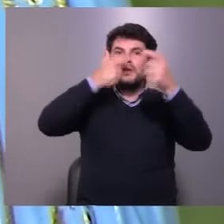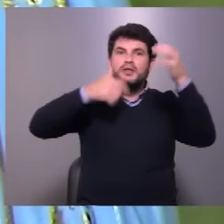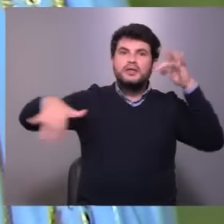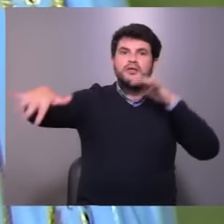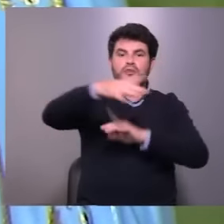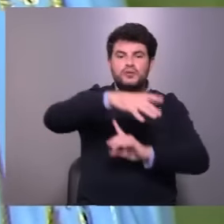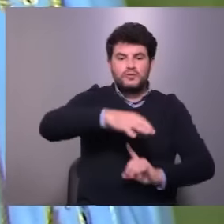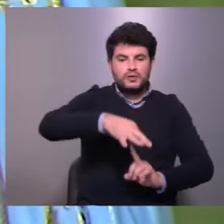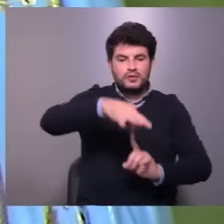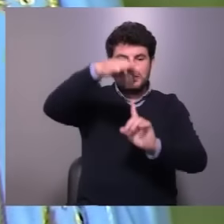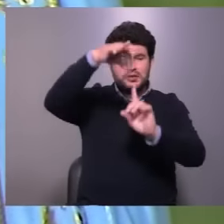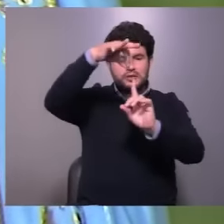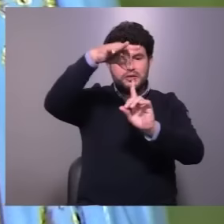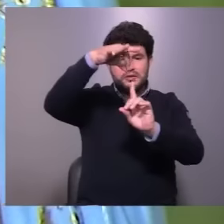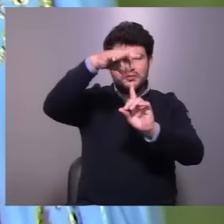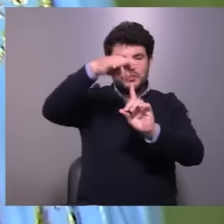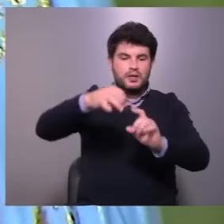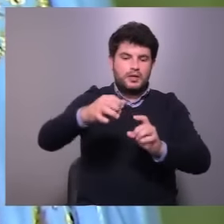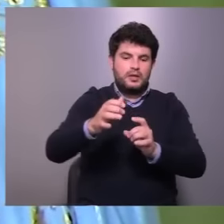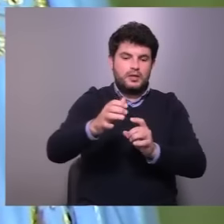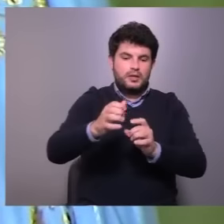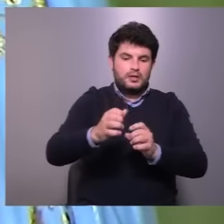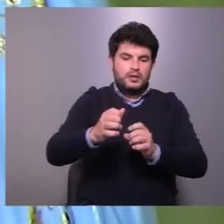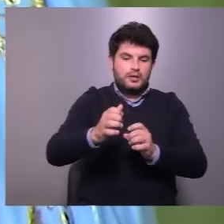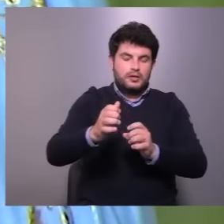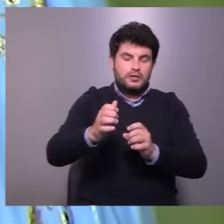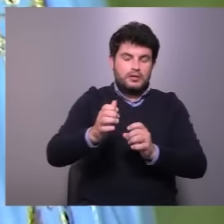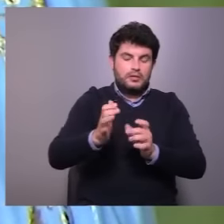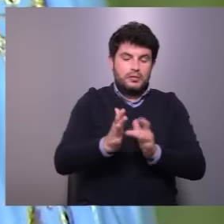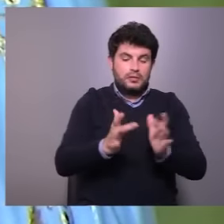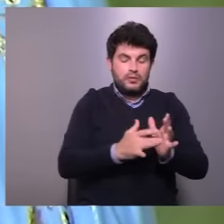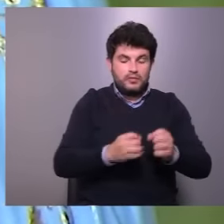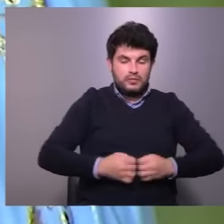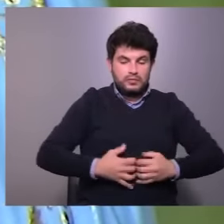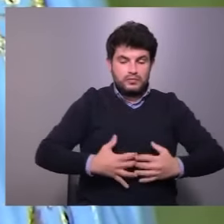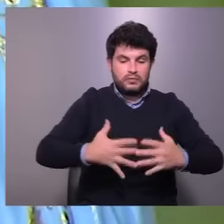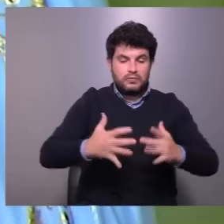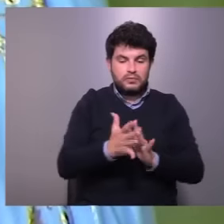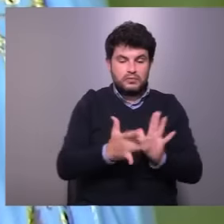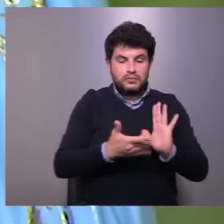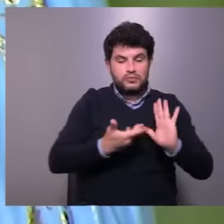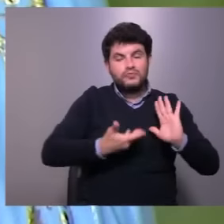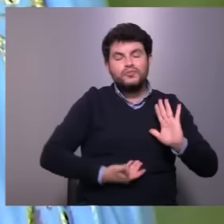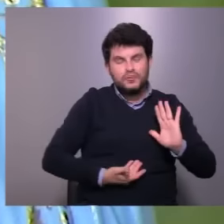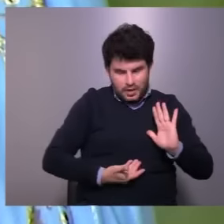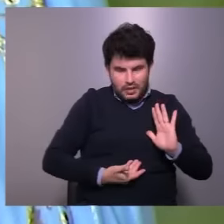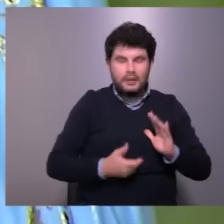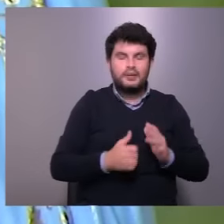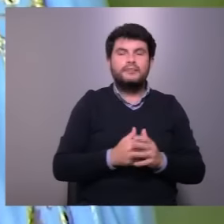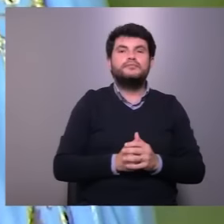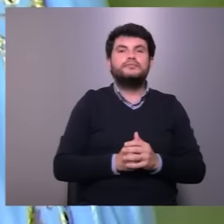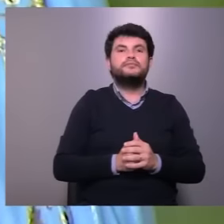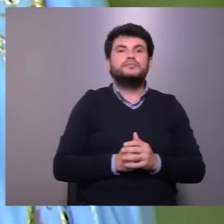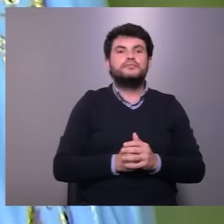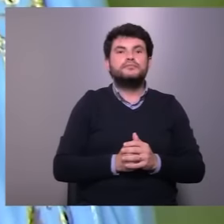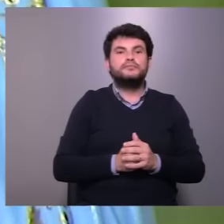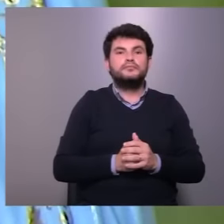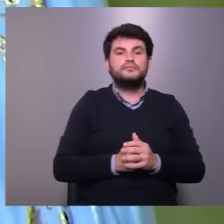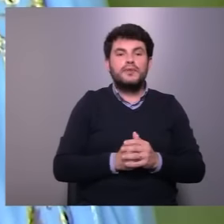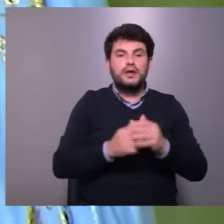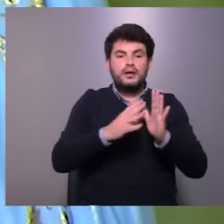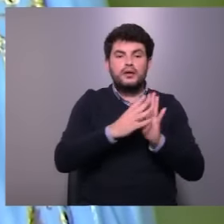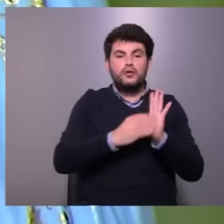mort. Je vous salue, Marie, pleine de grâce. Le Seigneur est avec vous. Vous êtes bénie entre